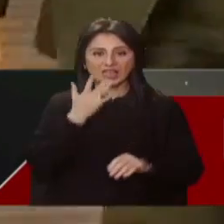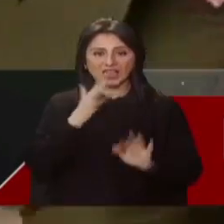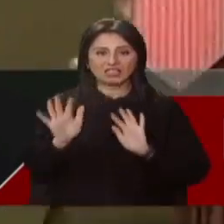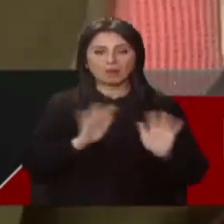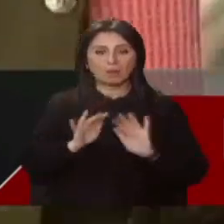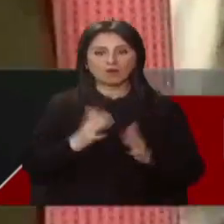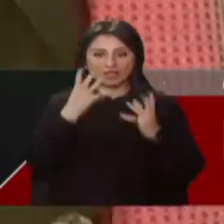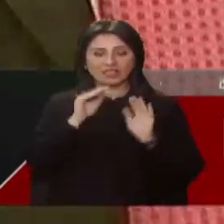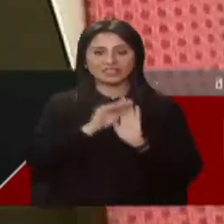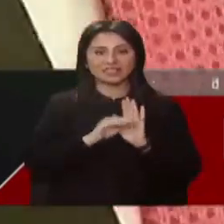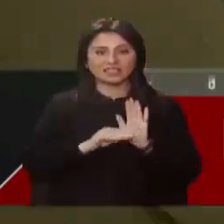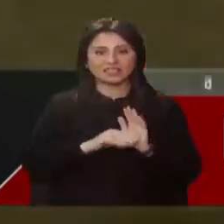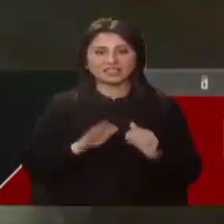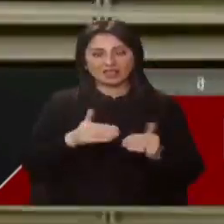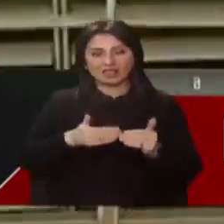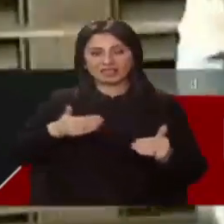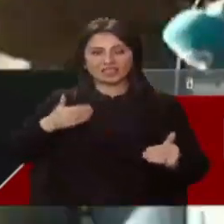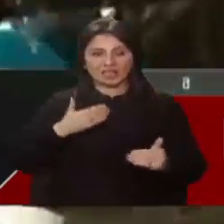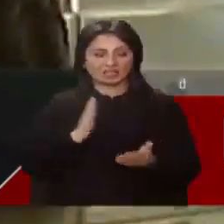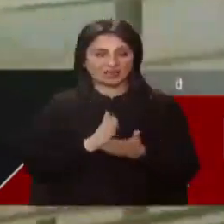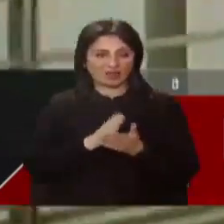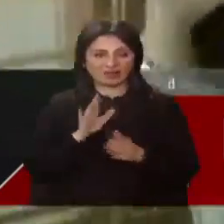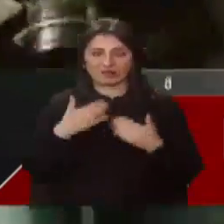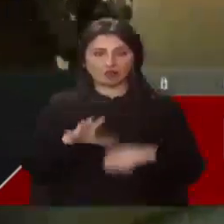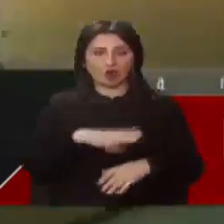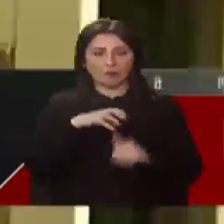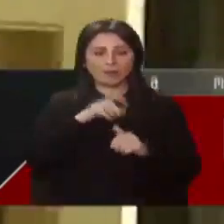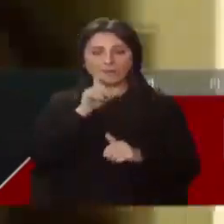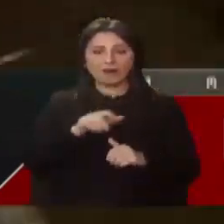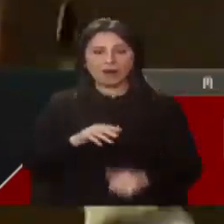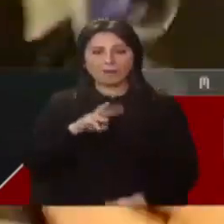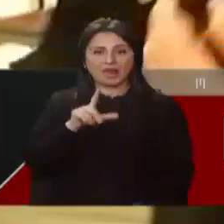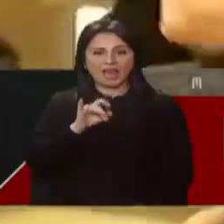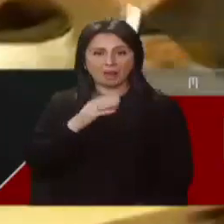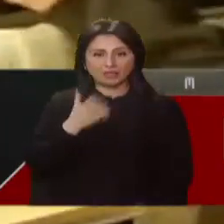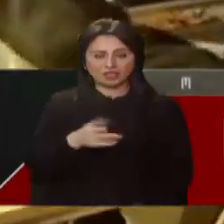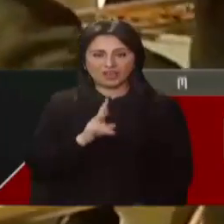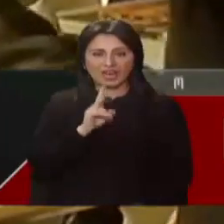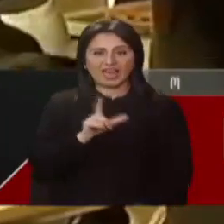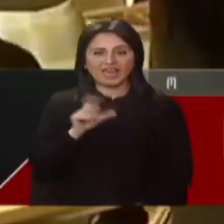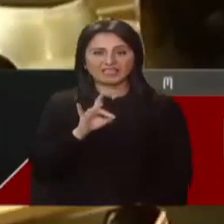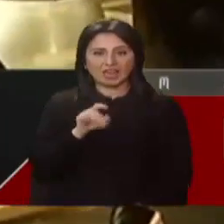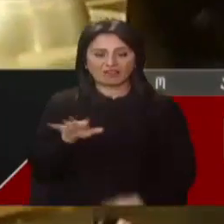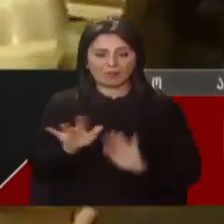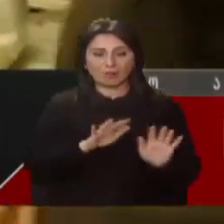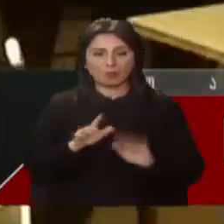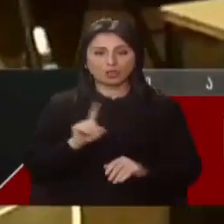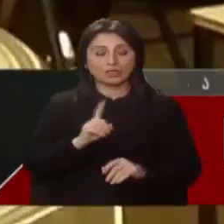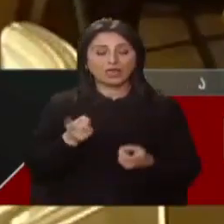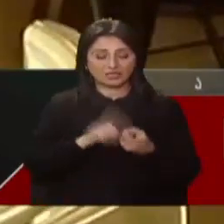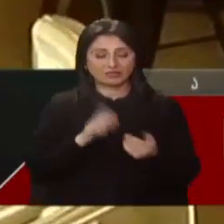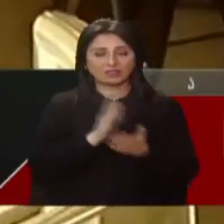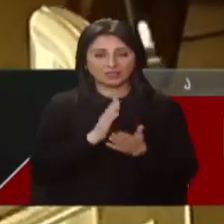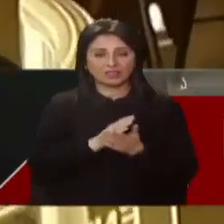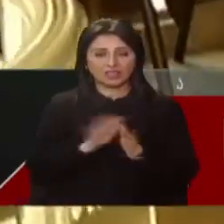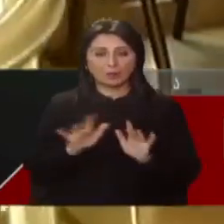ნაციონალური მოძრაობის დღის წესს რიგისგან დისტანცირებასაც უსვამს ხაზს. ის, რომ ყოფილ მაღალჩინოსნებს ვანო მერაბიშვილს და დავით კეზერაშვილს ამ პროცესებზე გარკვეული გავლენები